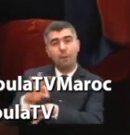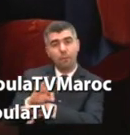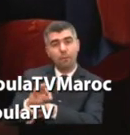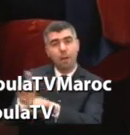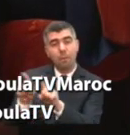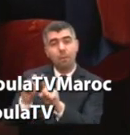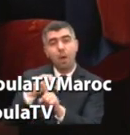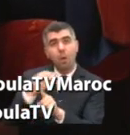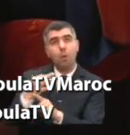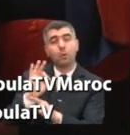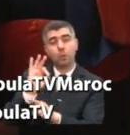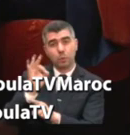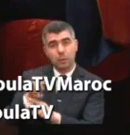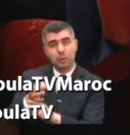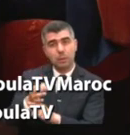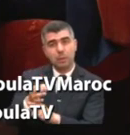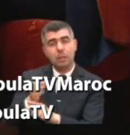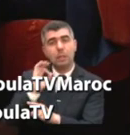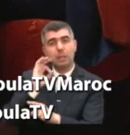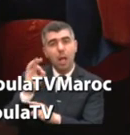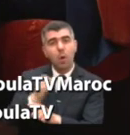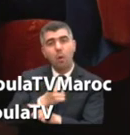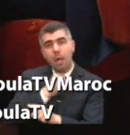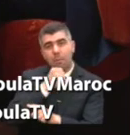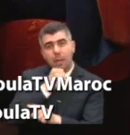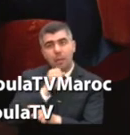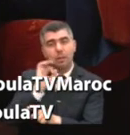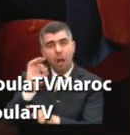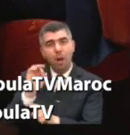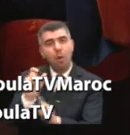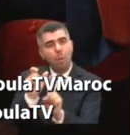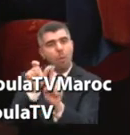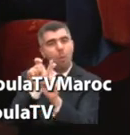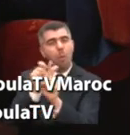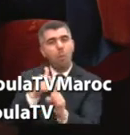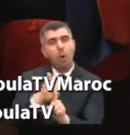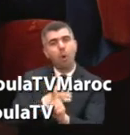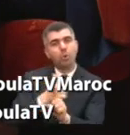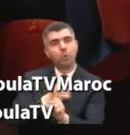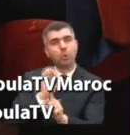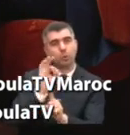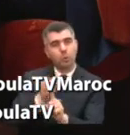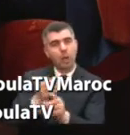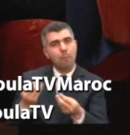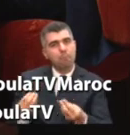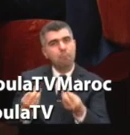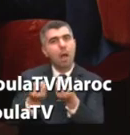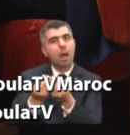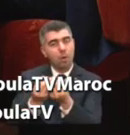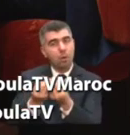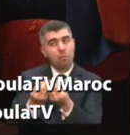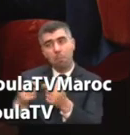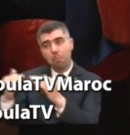ما يمكنش يكون مربي للأطفال في نفس الوقت يقوم بهذا العمل دي الخصوصية عند التعامل مع الأشخاص